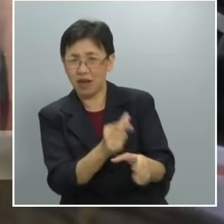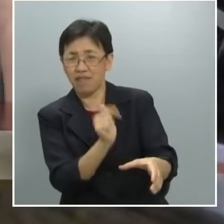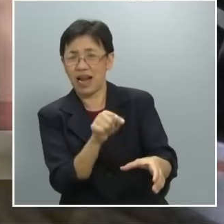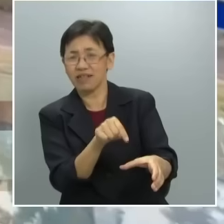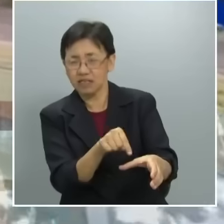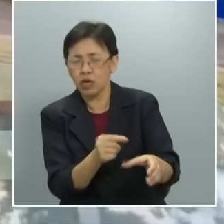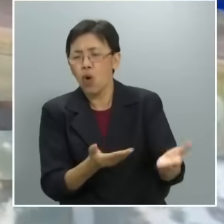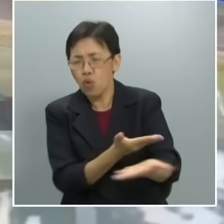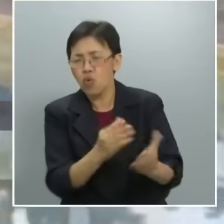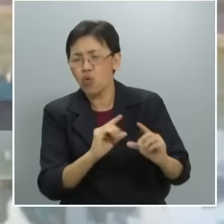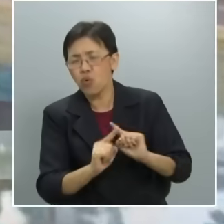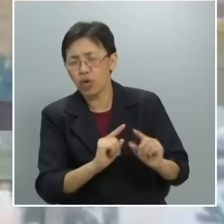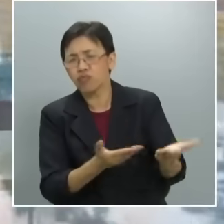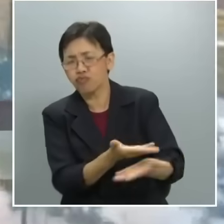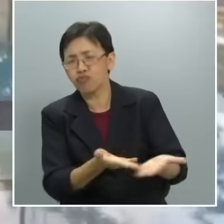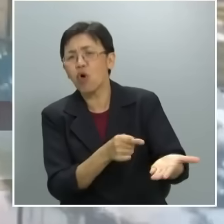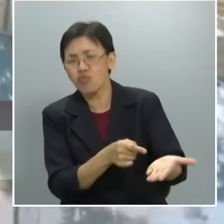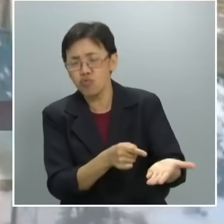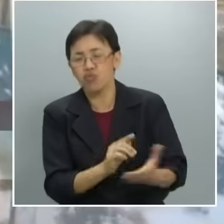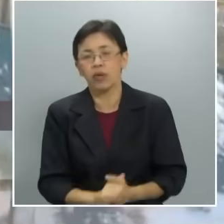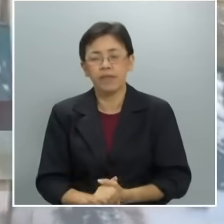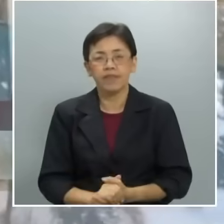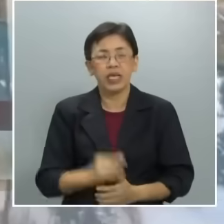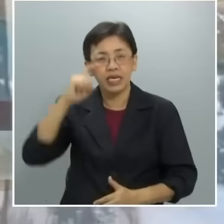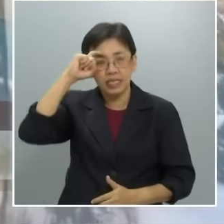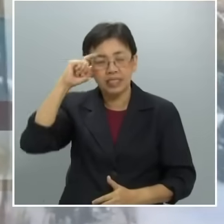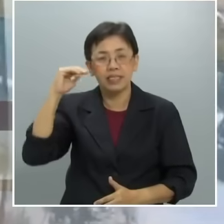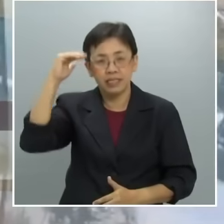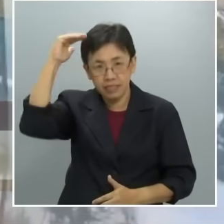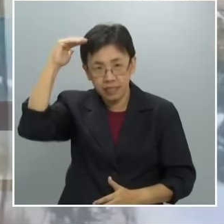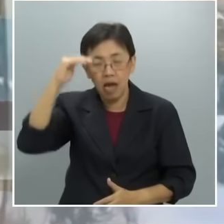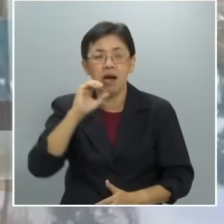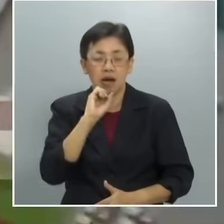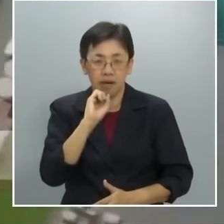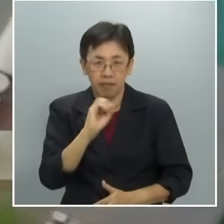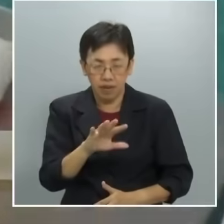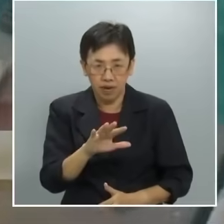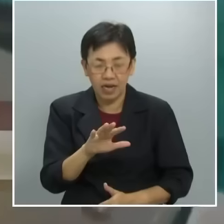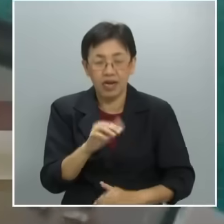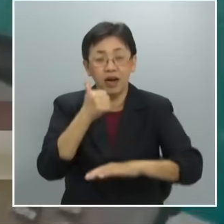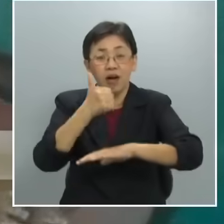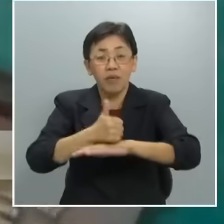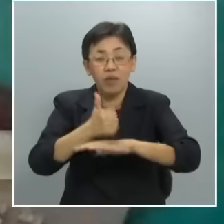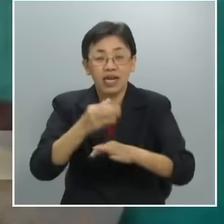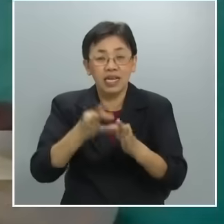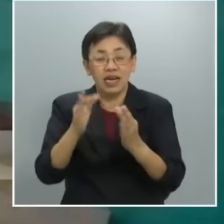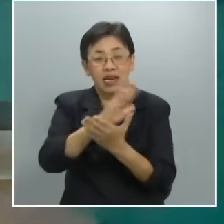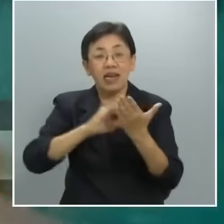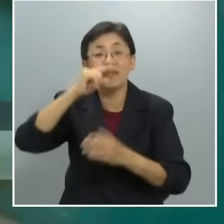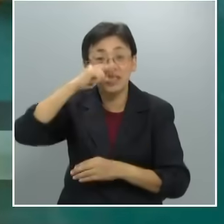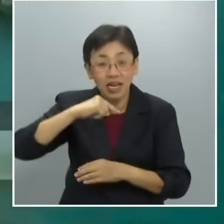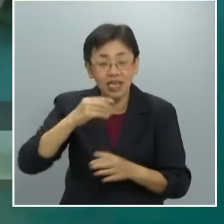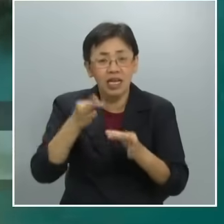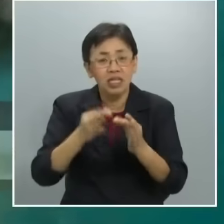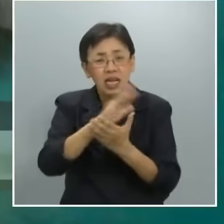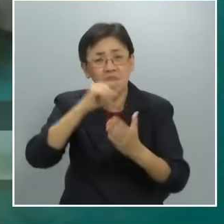ระหว่างการพูดคุยคุณเศรษฐาทวีสินบอกนะครับกรณีผู้ว่าการแบงค์ชาติจริงๆแบงค์ชาติก็ไม่